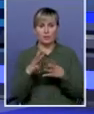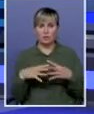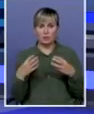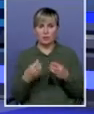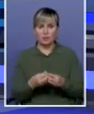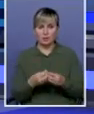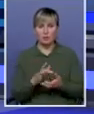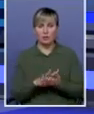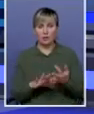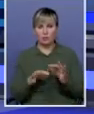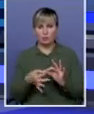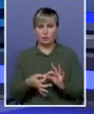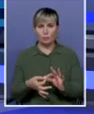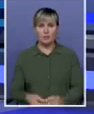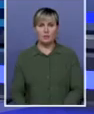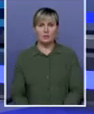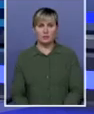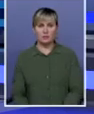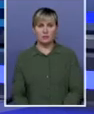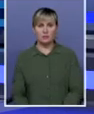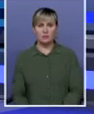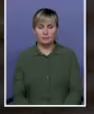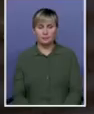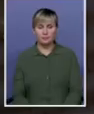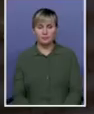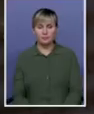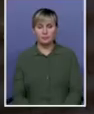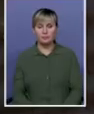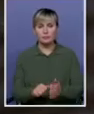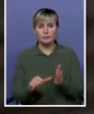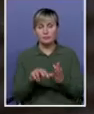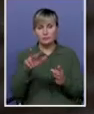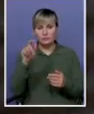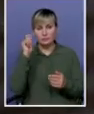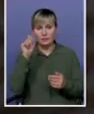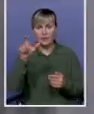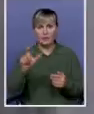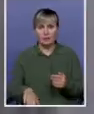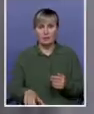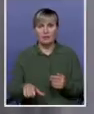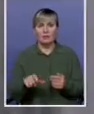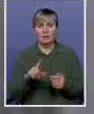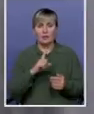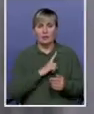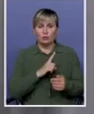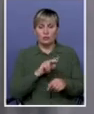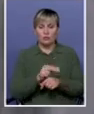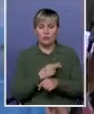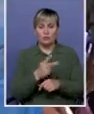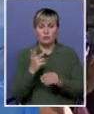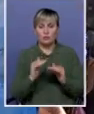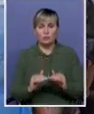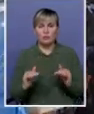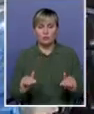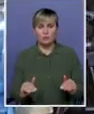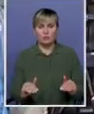семейство Абдрахмановых, расскажет Аян Рафина Рикбаева. 63-летний Абдукарим Абдрахманов в одиночку воспитывает троих